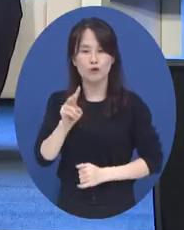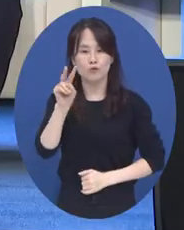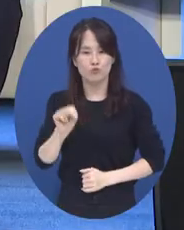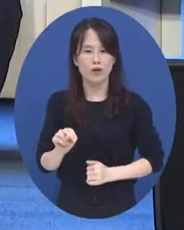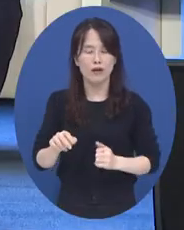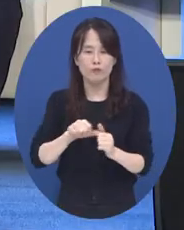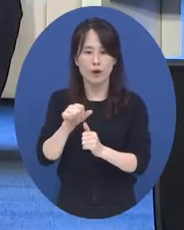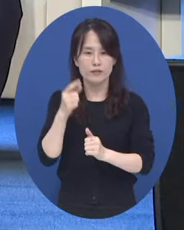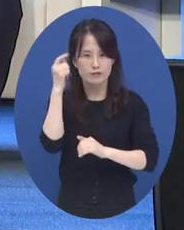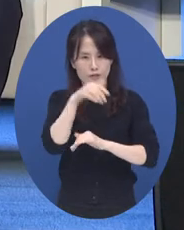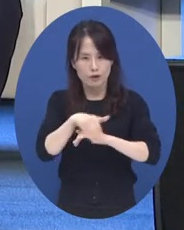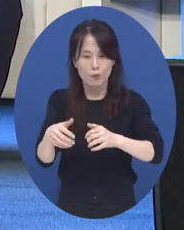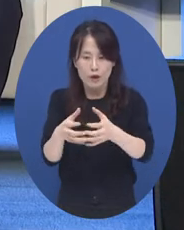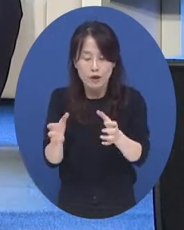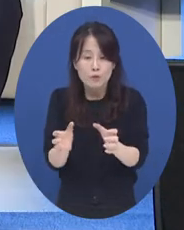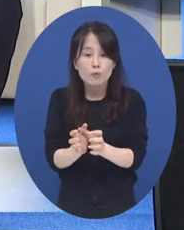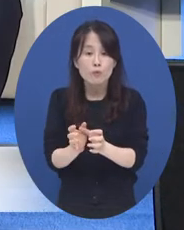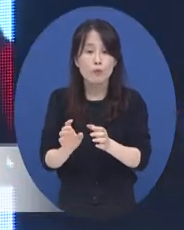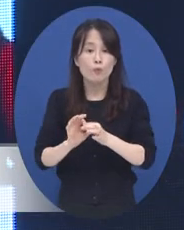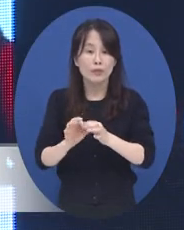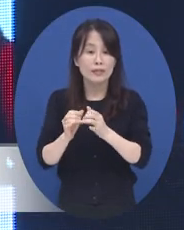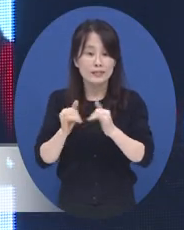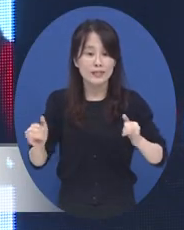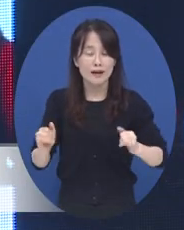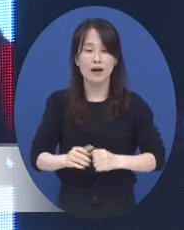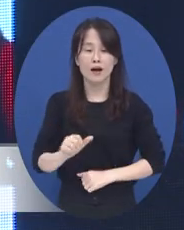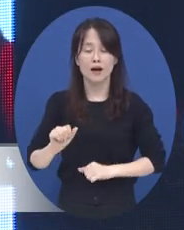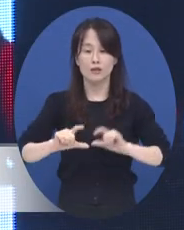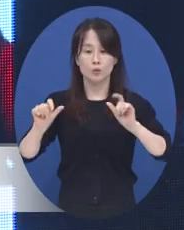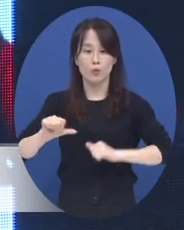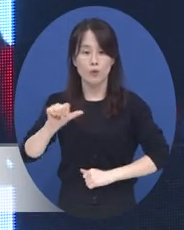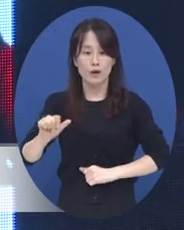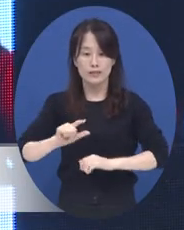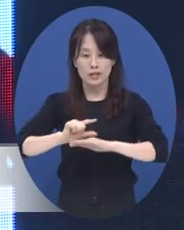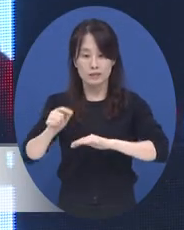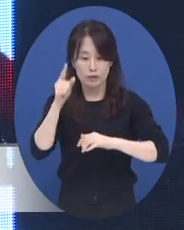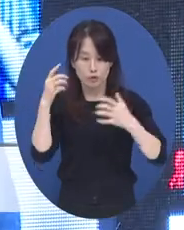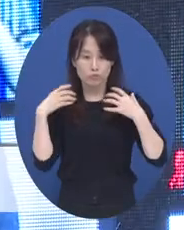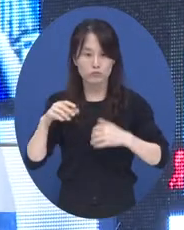전문가와 유엔 환경계획 국제기구 관계자, 그리고 동아시아